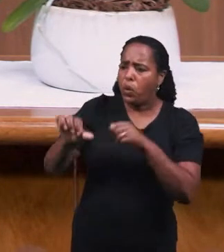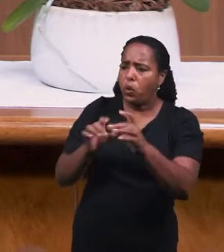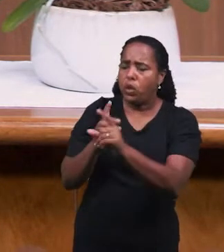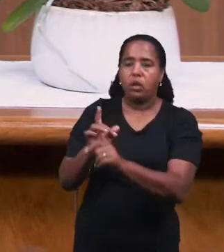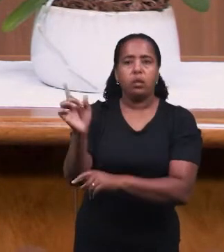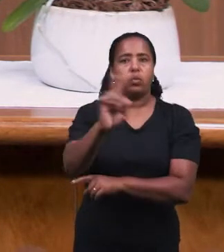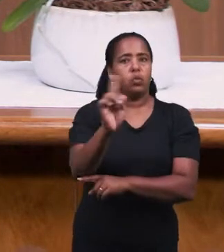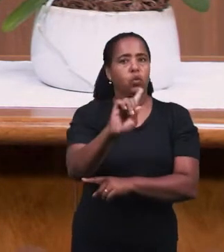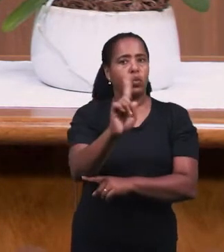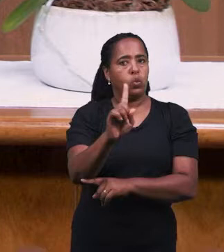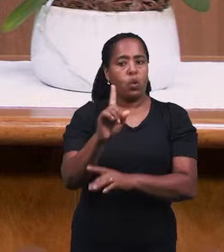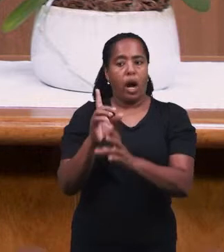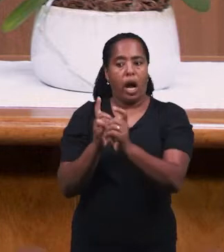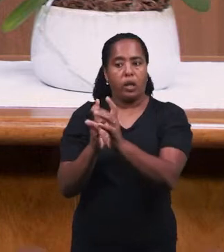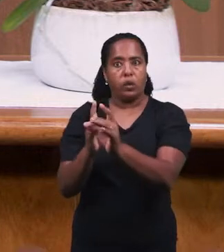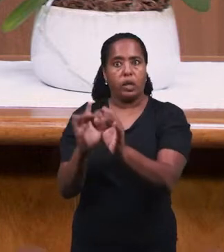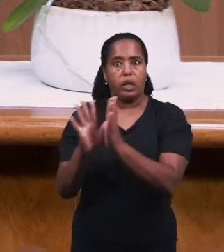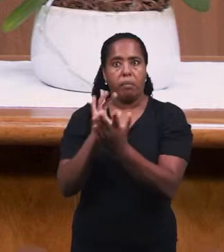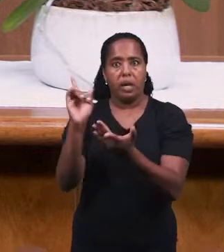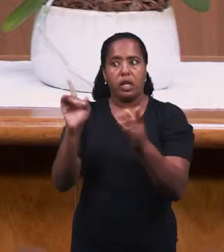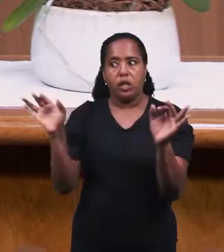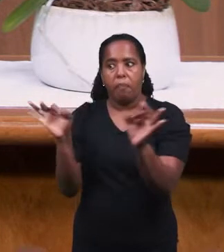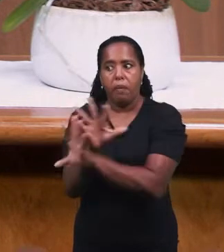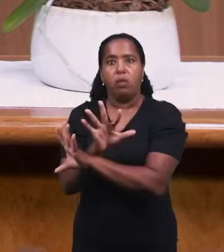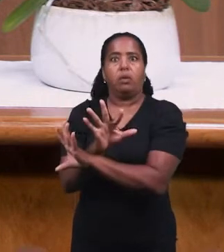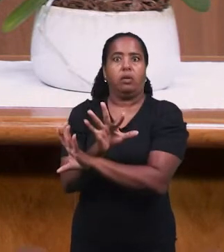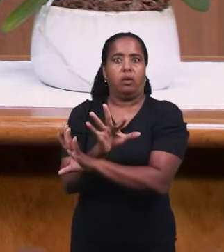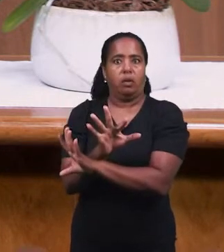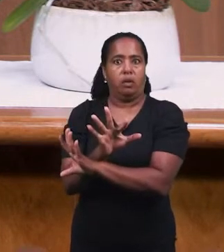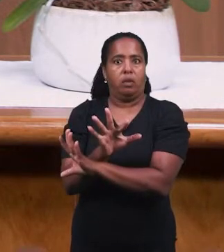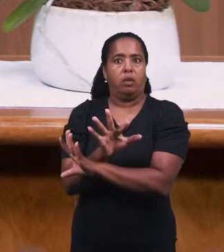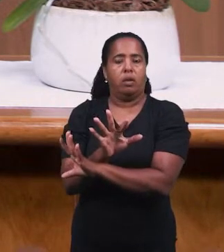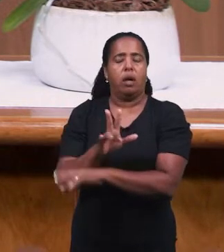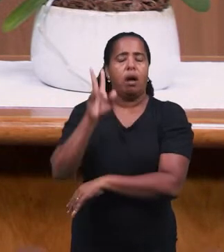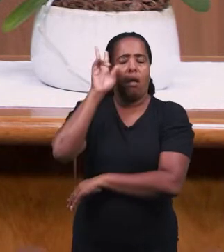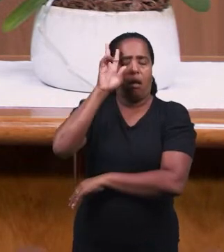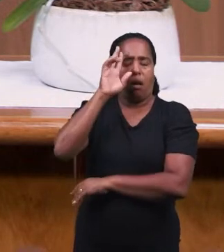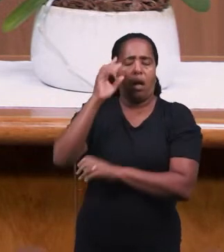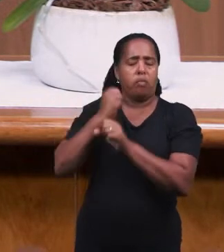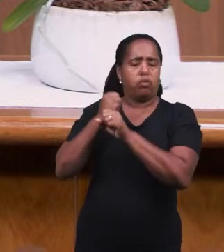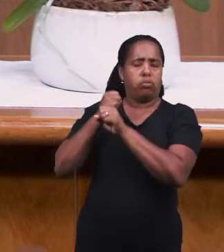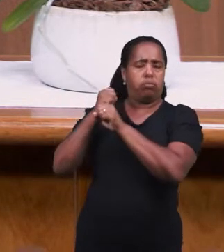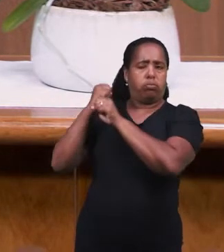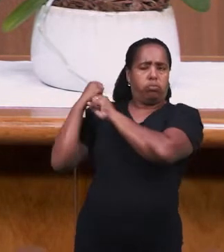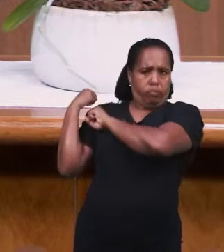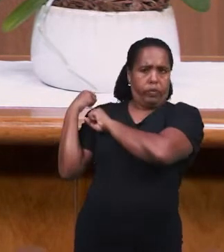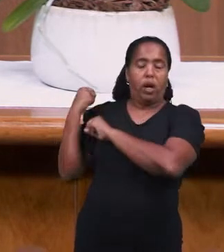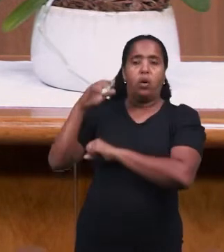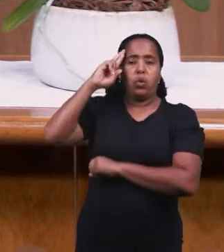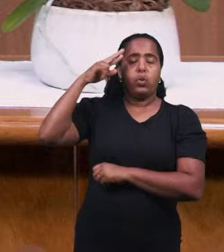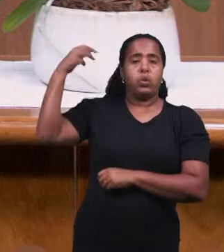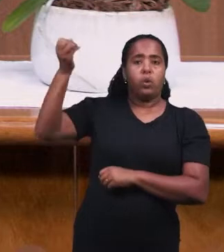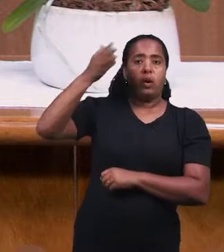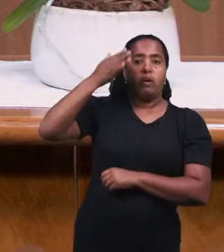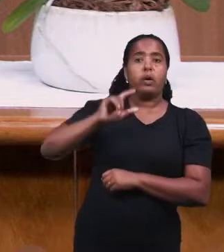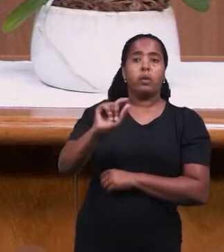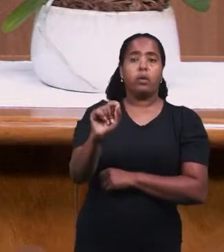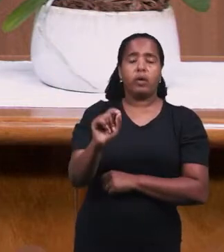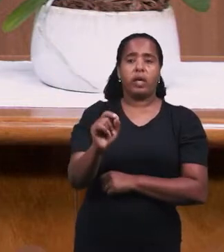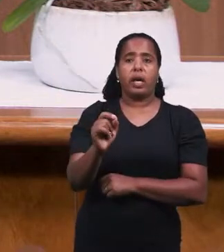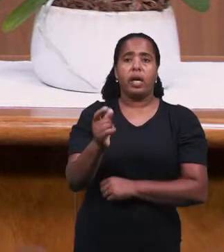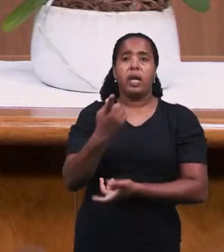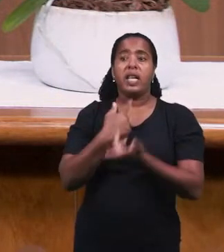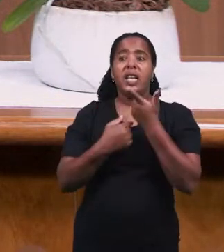Mais personne n'a changé la doctrine. C'est dans la Bible. Elle est déjà établie.